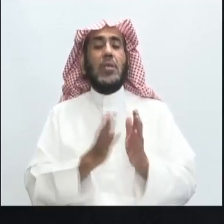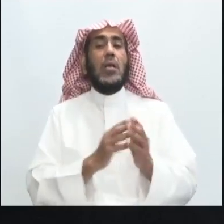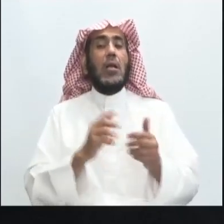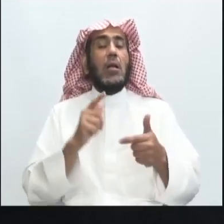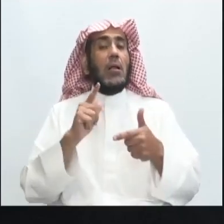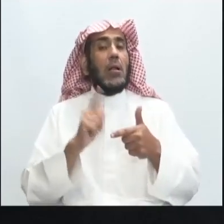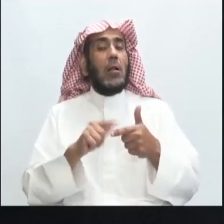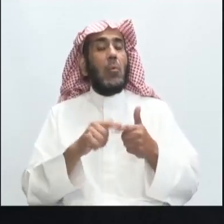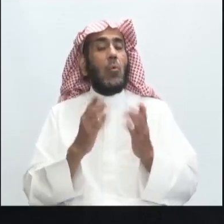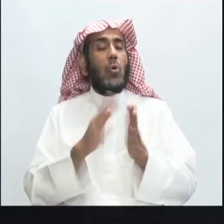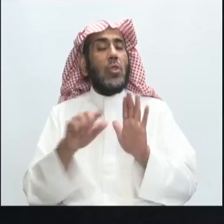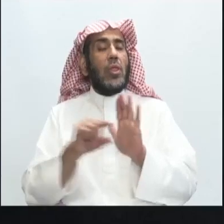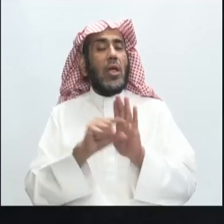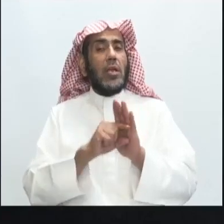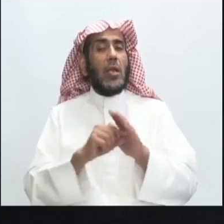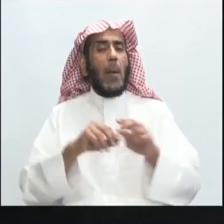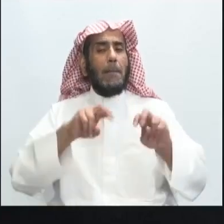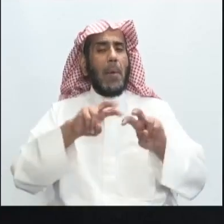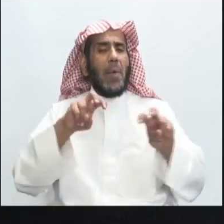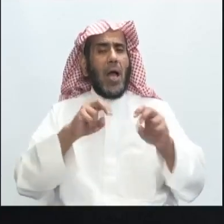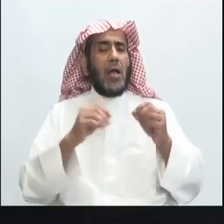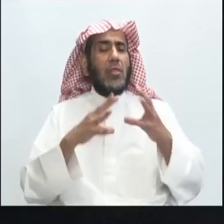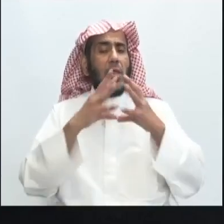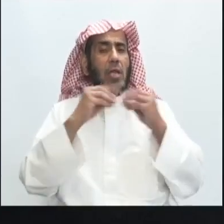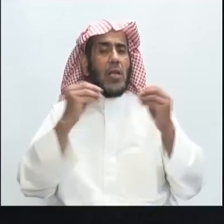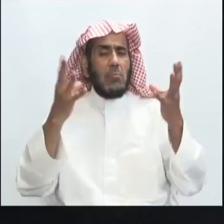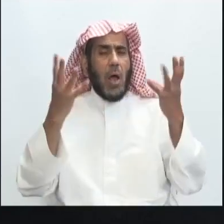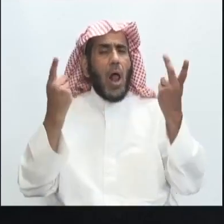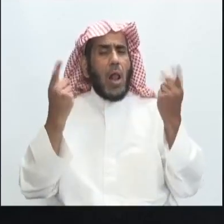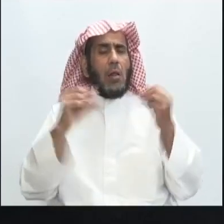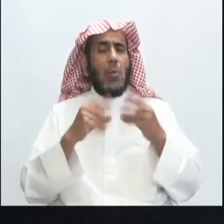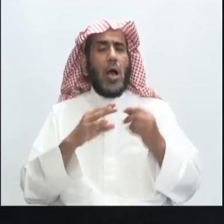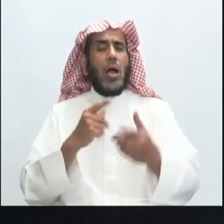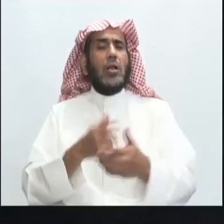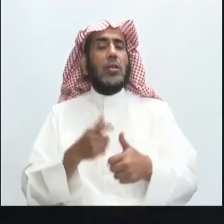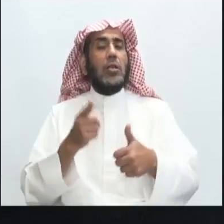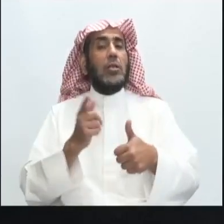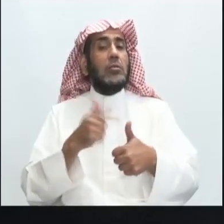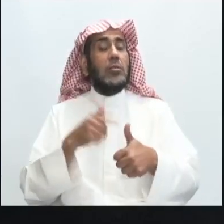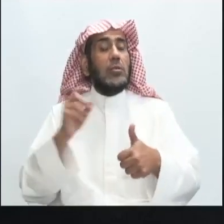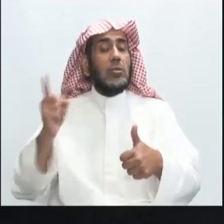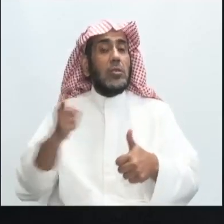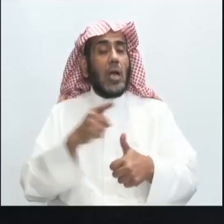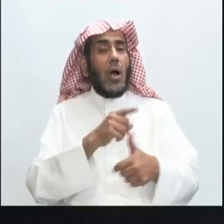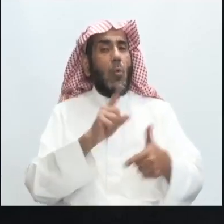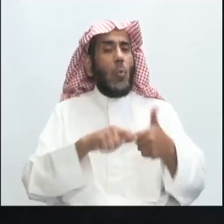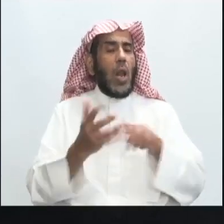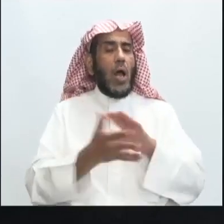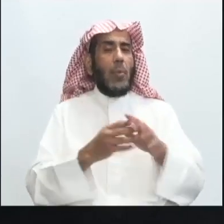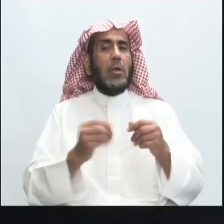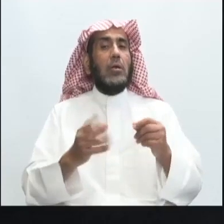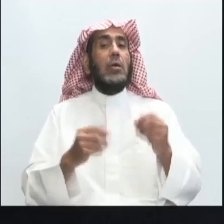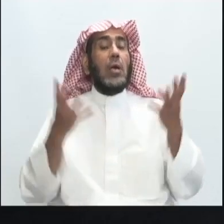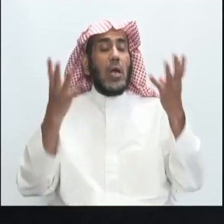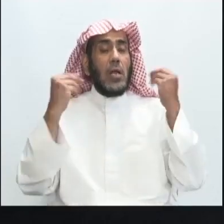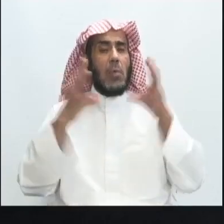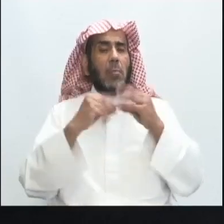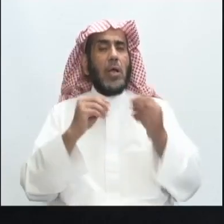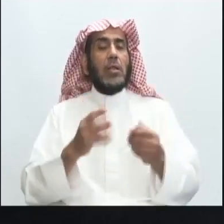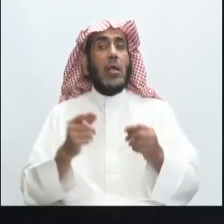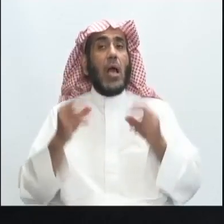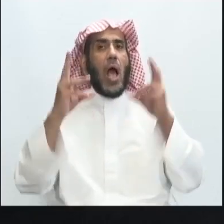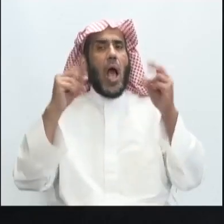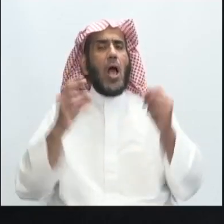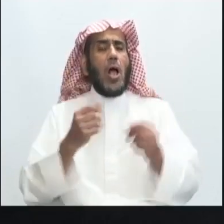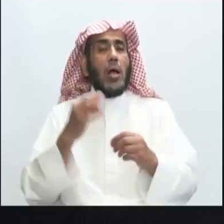الموضوع الثاني من مباحث علم المعاني ما زلنا في علم المعاني والانشاء والخبر وغيرها كلها من مباحث علم المعاني من المعاني او ان البلاغه تنقسم